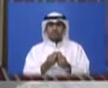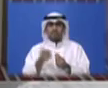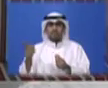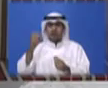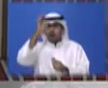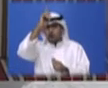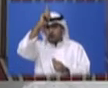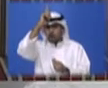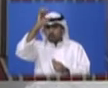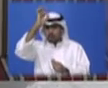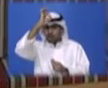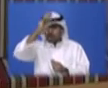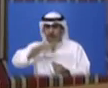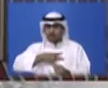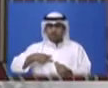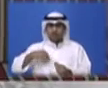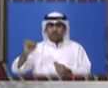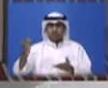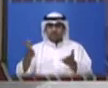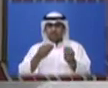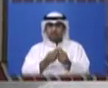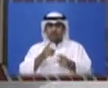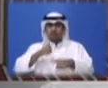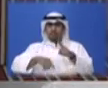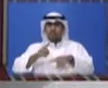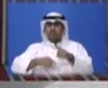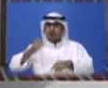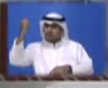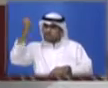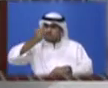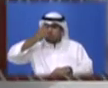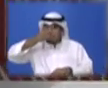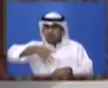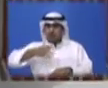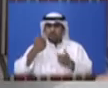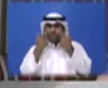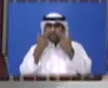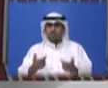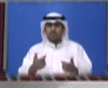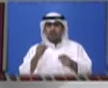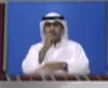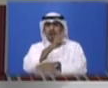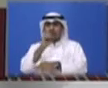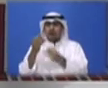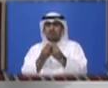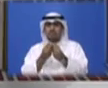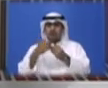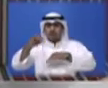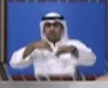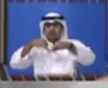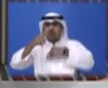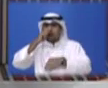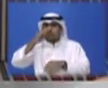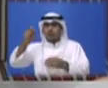الطلاب في خطورة الوقوع في بعض الجرائم وكذلك المخالفات المرورية،